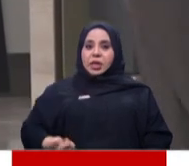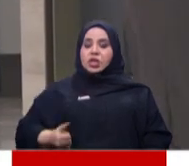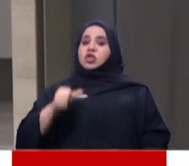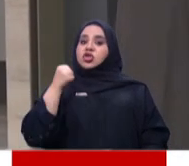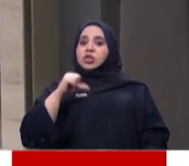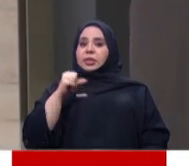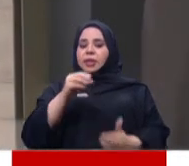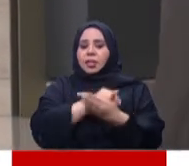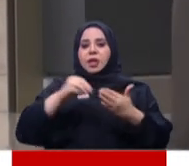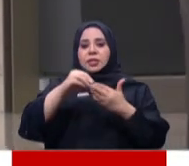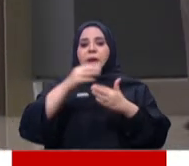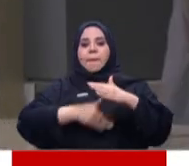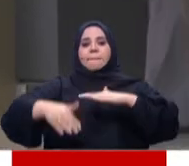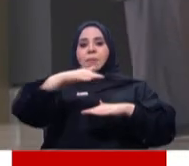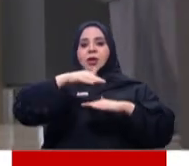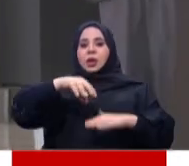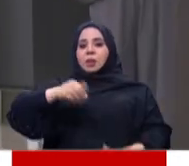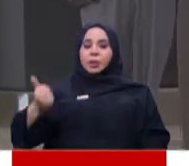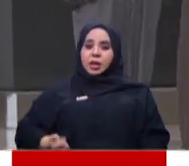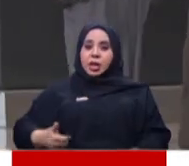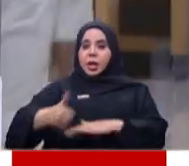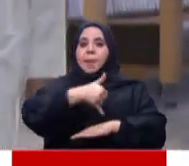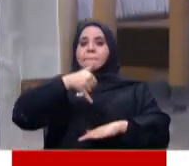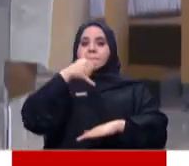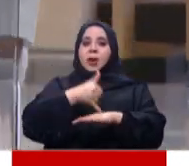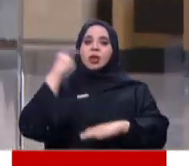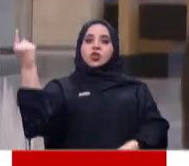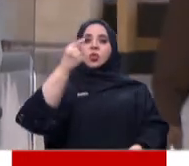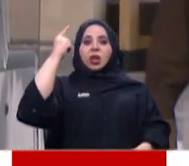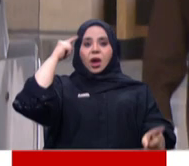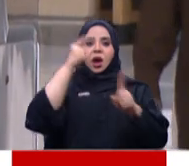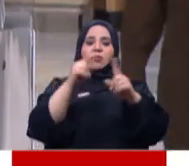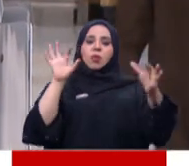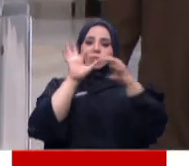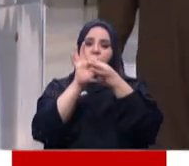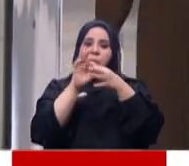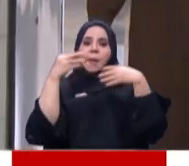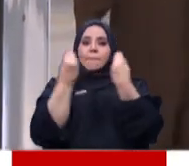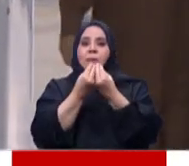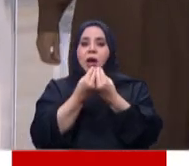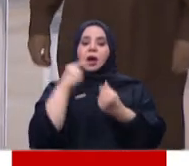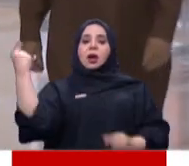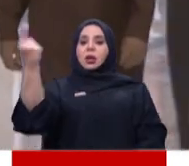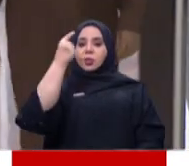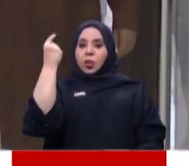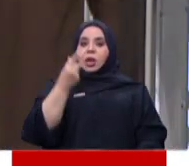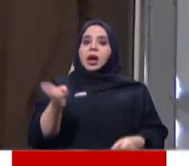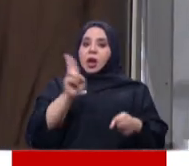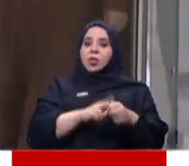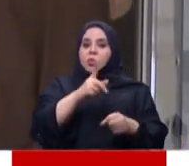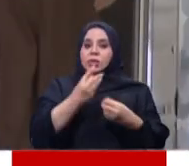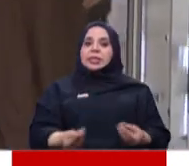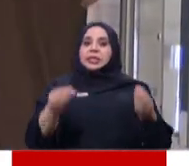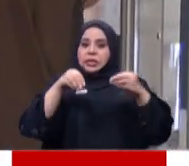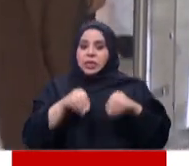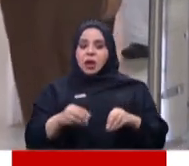من مكانة البحرين كمركز إقليمي يربط العديد من الوجهات حول العالم، كما سيسهم في خلق المزيد من